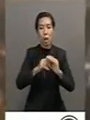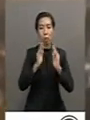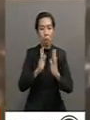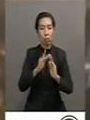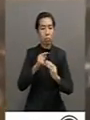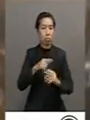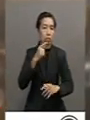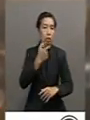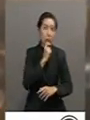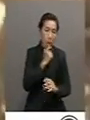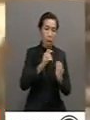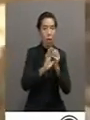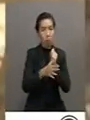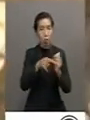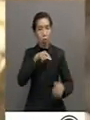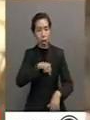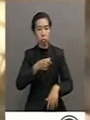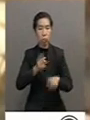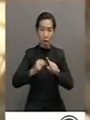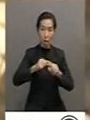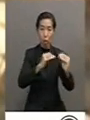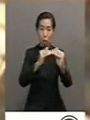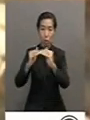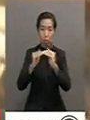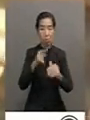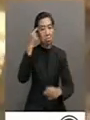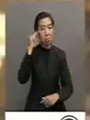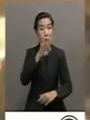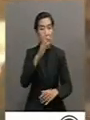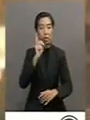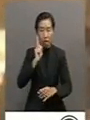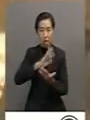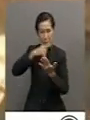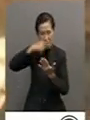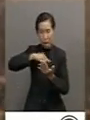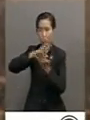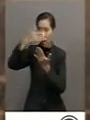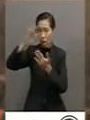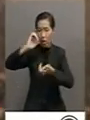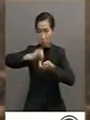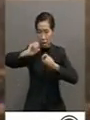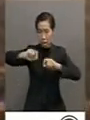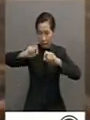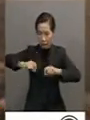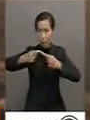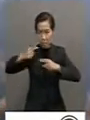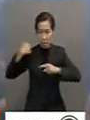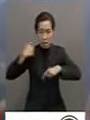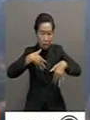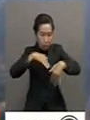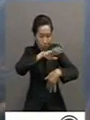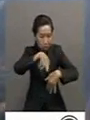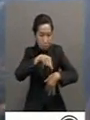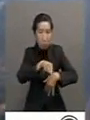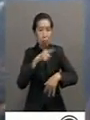างเพศแม้ว่าจะมีการทำสัญญามีพันธกรณีทั้งในประเทศทั้งต่างประเทศนะครับก็จะเห็นว่ามันยังมีการตีประเด็